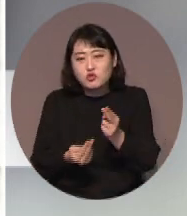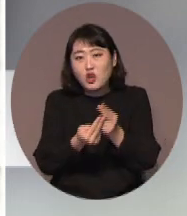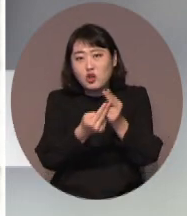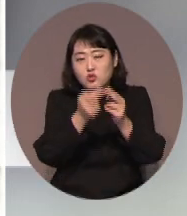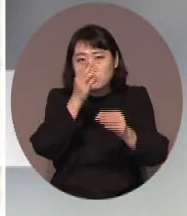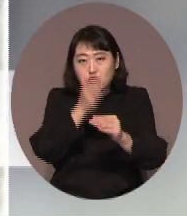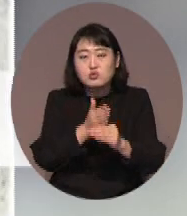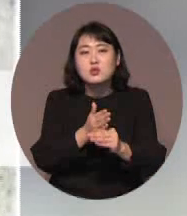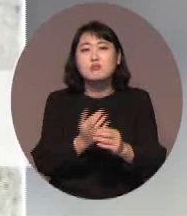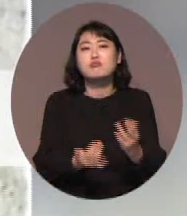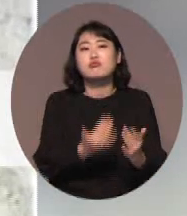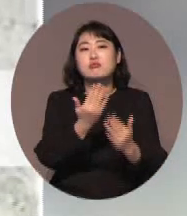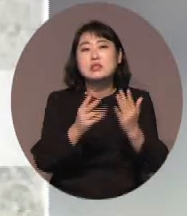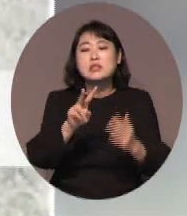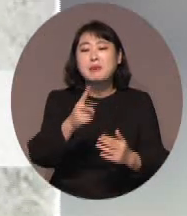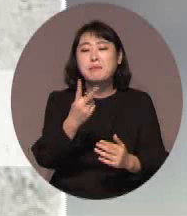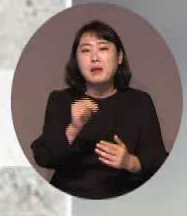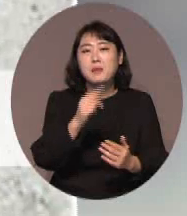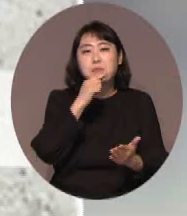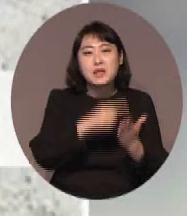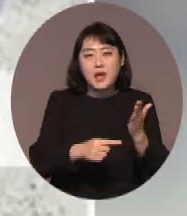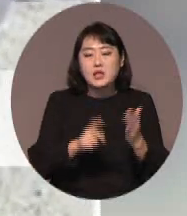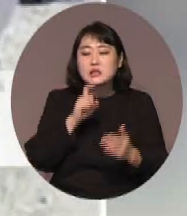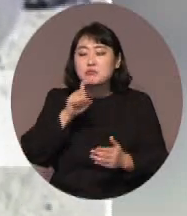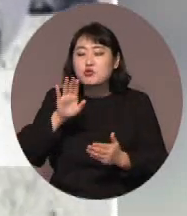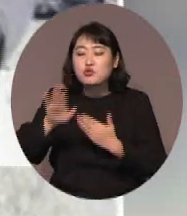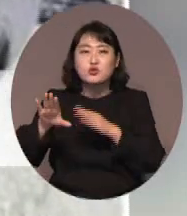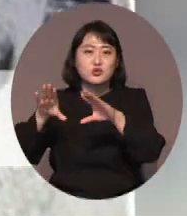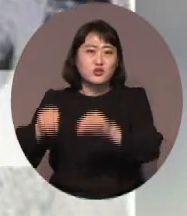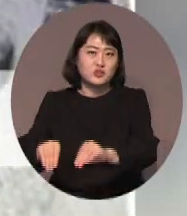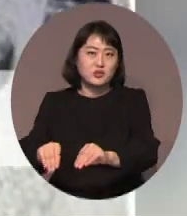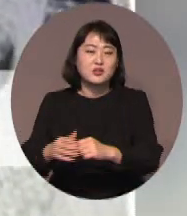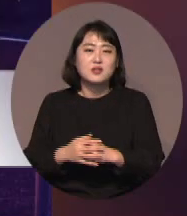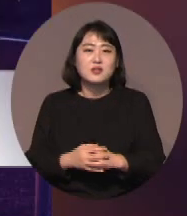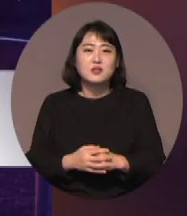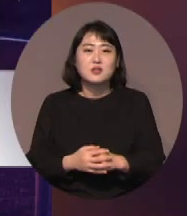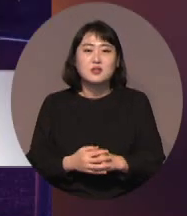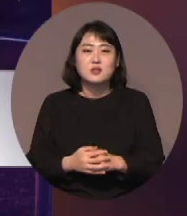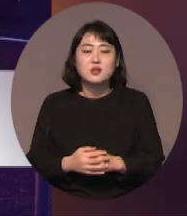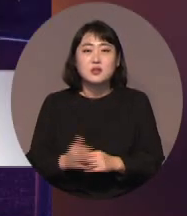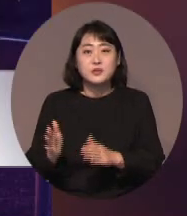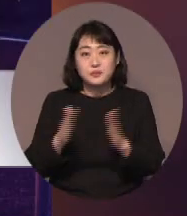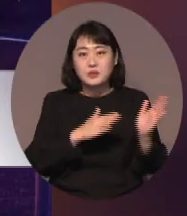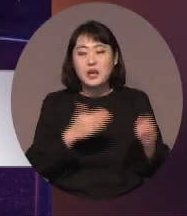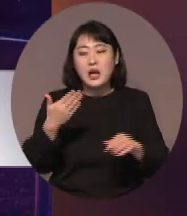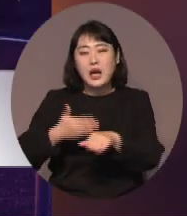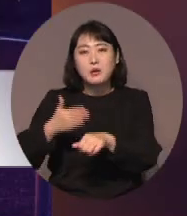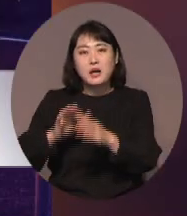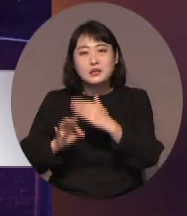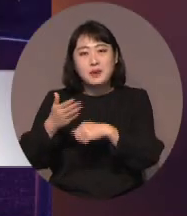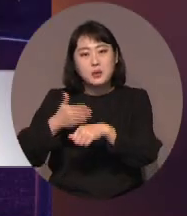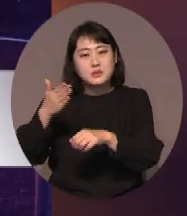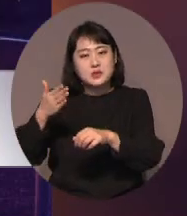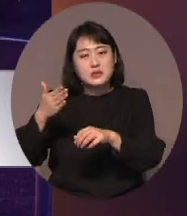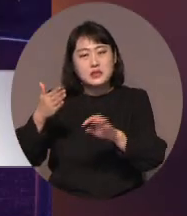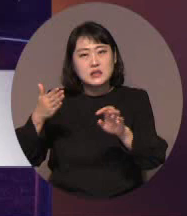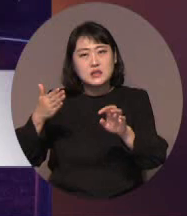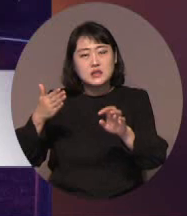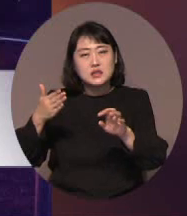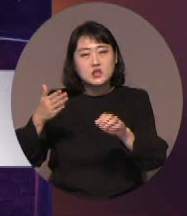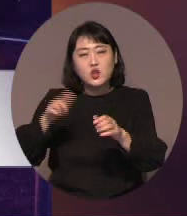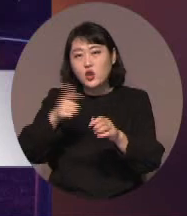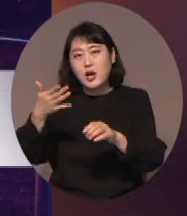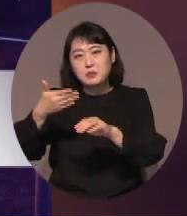약 200만원의 재산패를 낸 뒤 10분만에 꺼졌습니다 또 앞서 오후 9시 20분쯤 보령시 남포면에